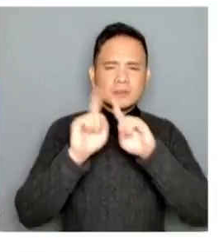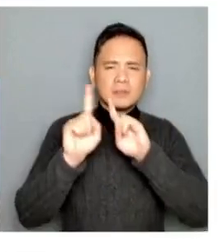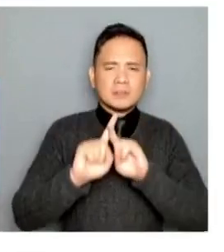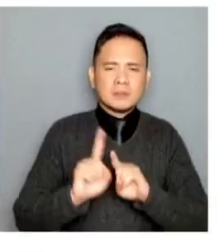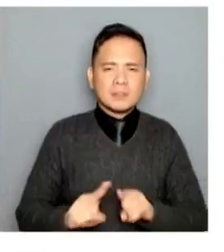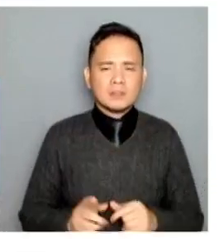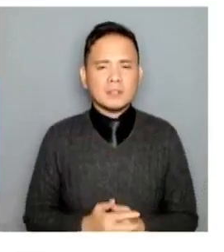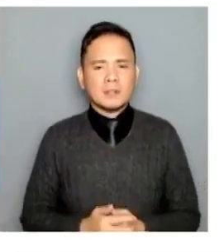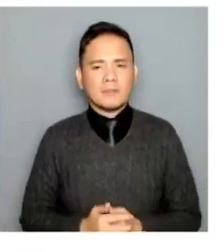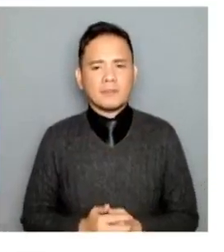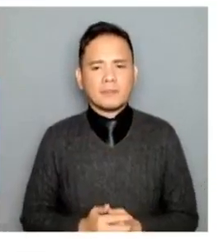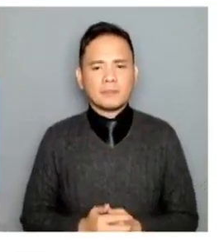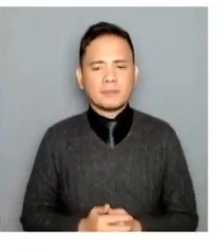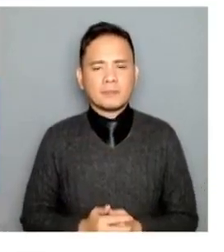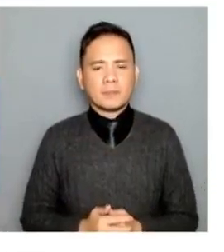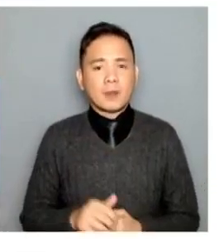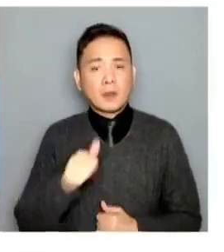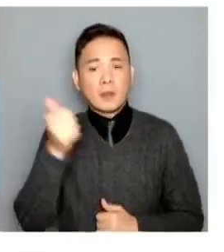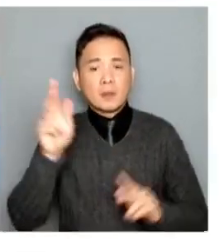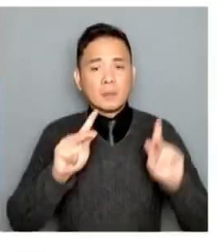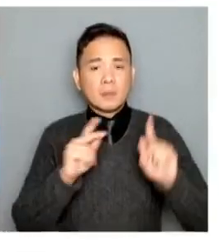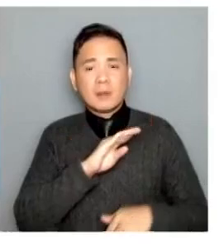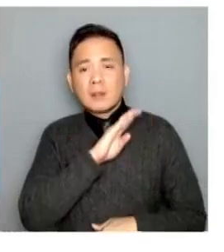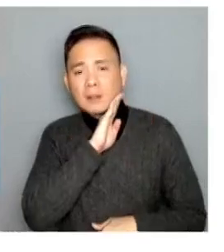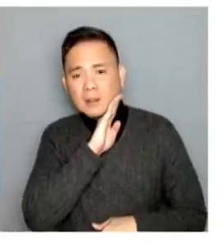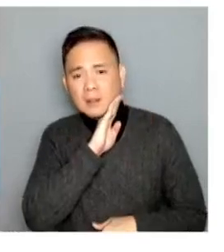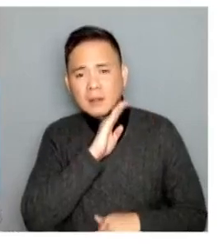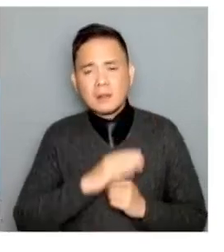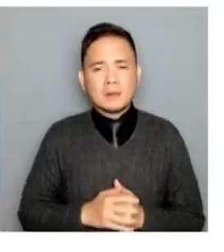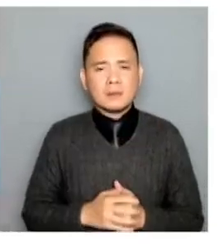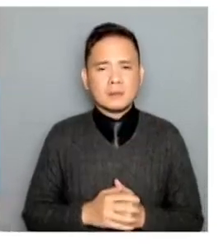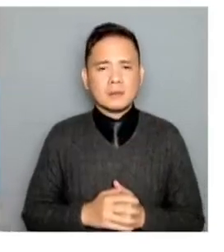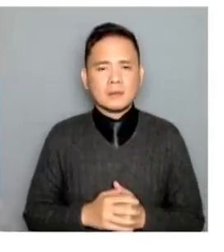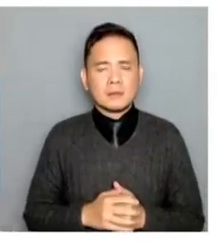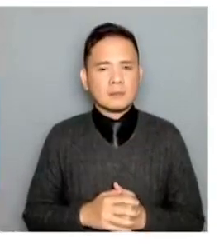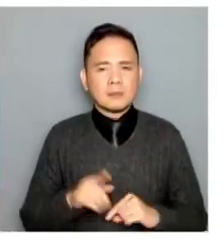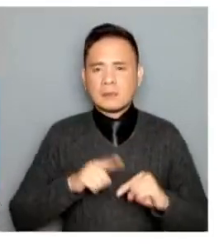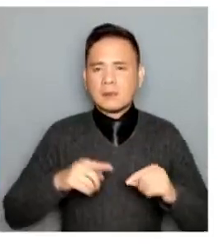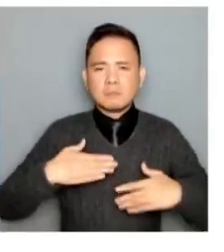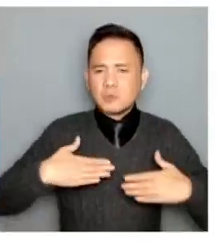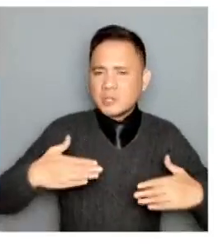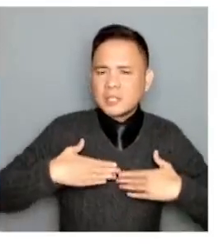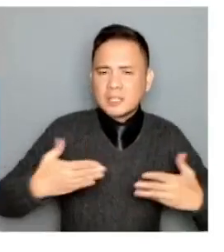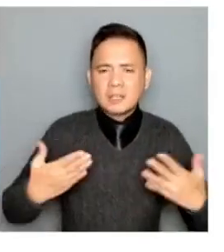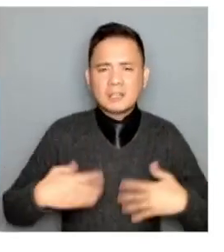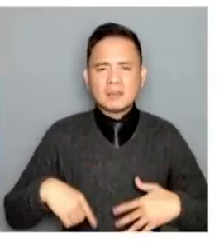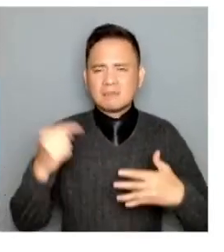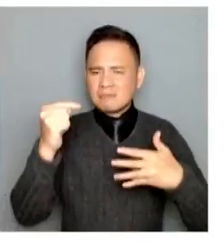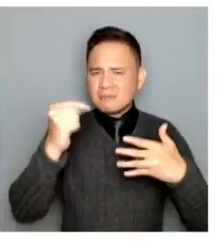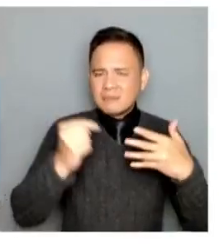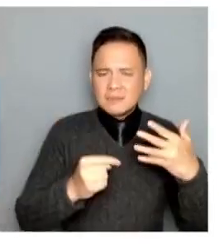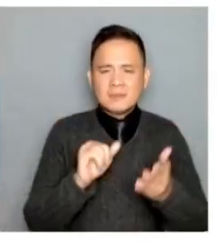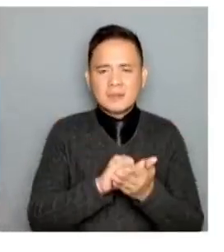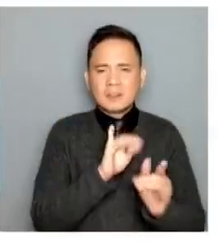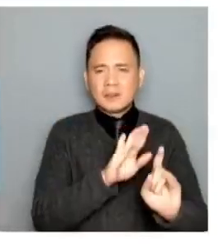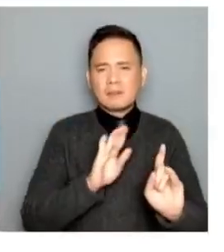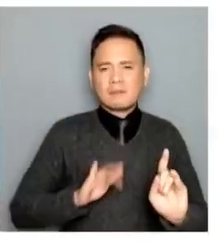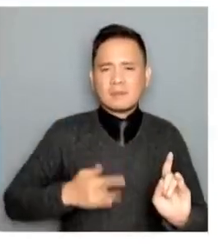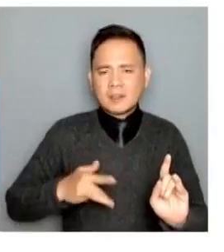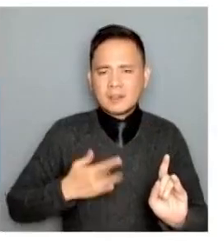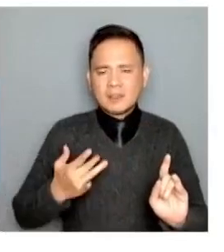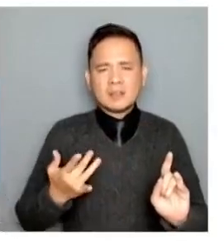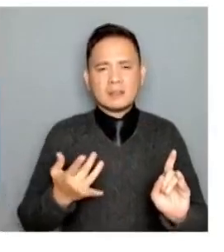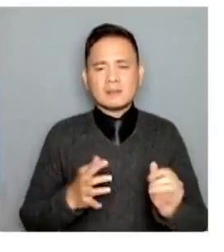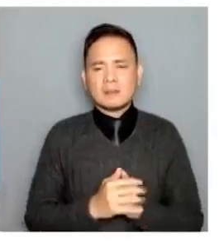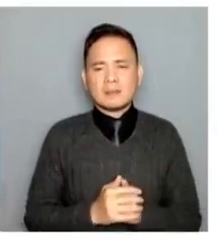parang yun yung yung iba nilalagnat, may mga ganun, hindi makahinga. So yun yung mga nararamdaman nila. Parehas lang